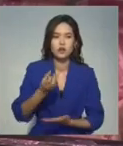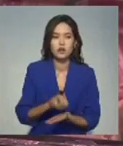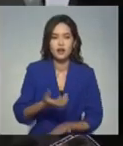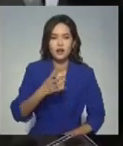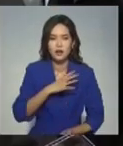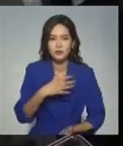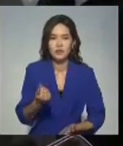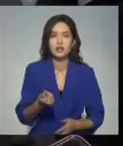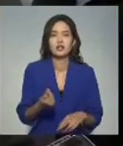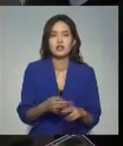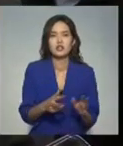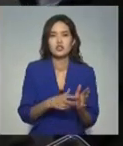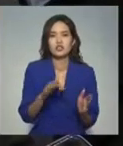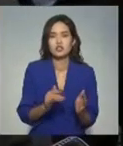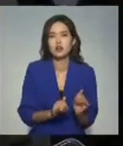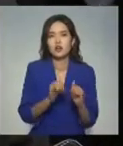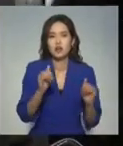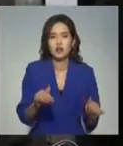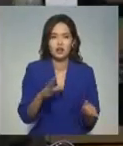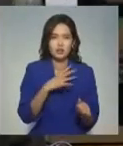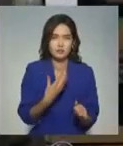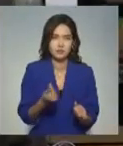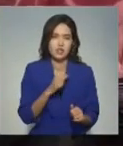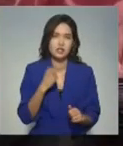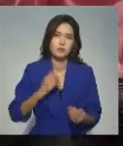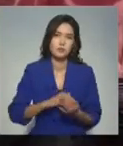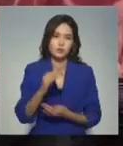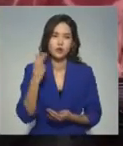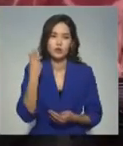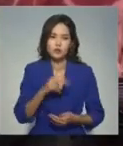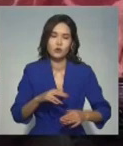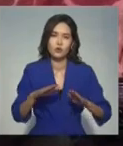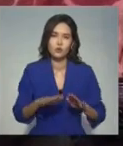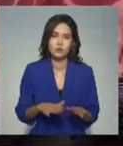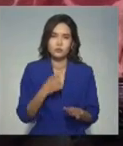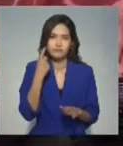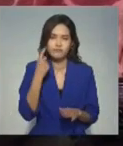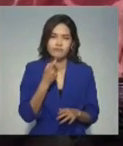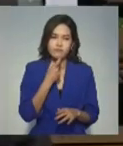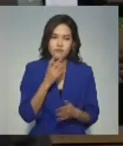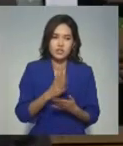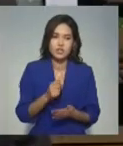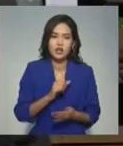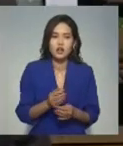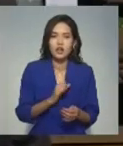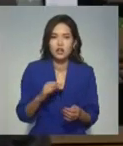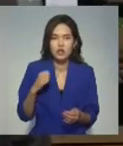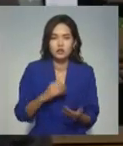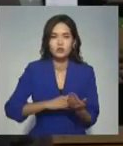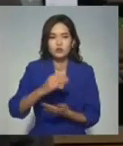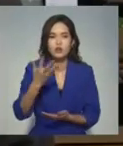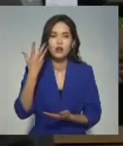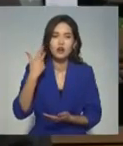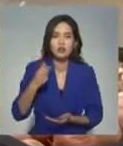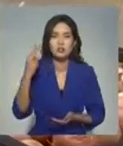бағадан да асып 800 теңгеге қымбаттады. Біз бұл ет ең жоғары сападағы ет емес екенін түсініп отырмыз. Ал ең жоғары сападағысы сонда қанша